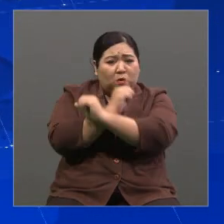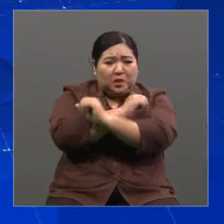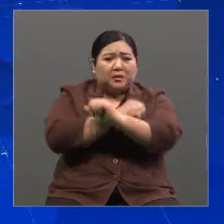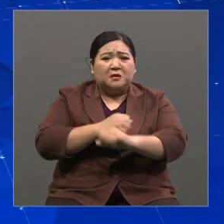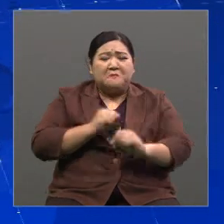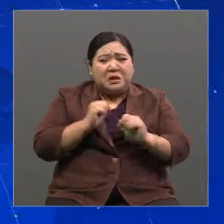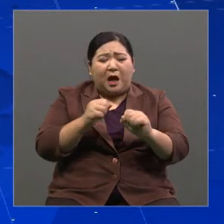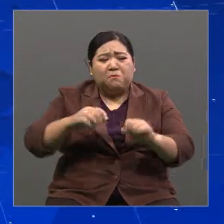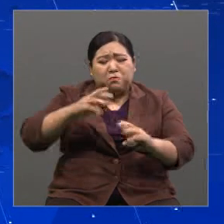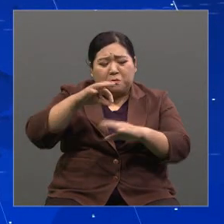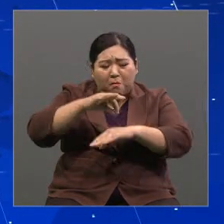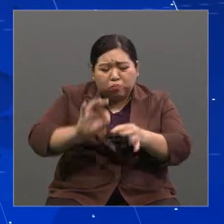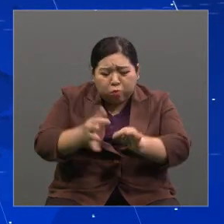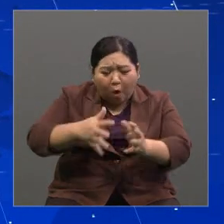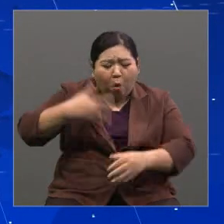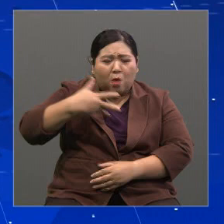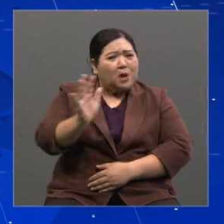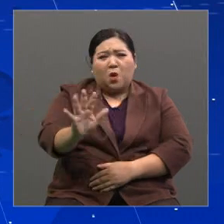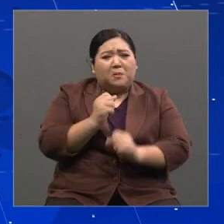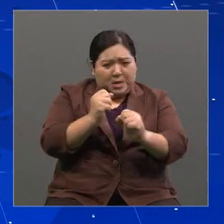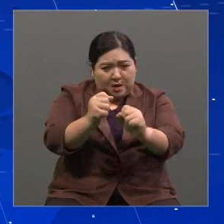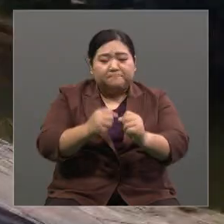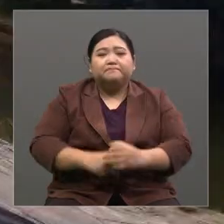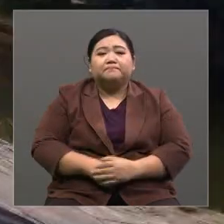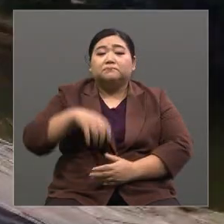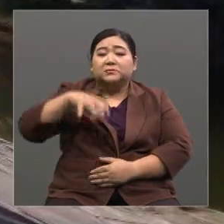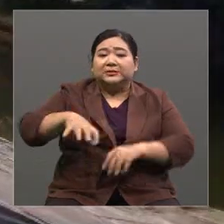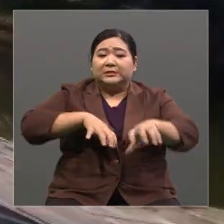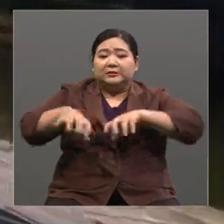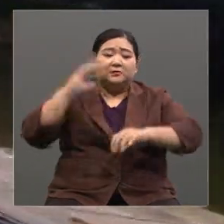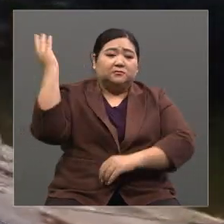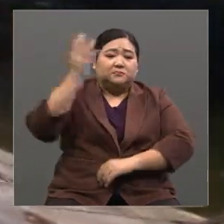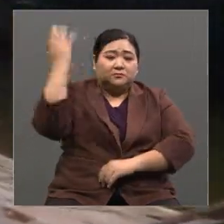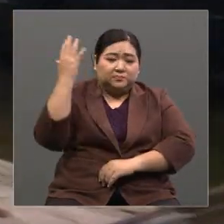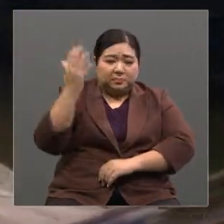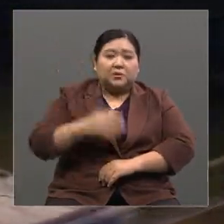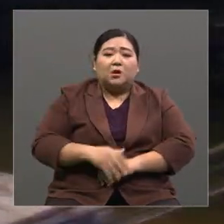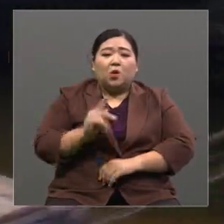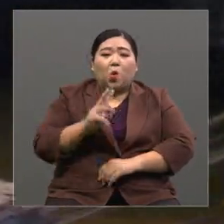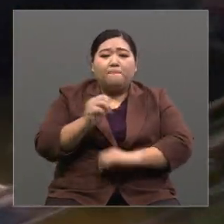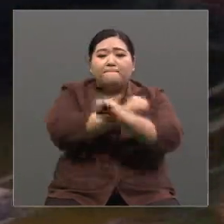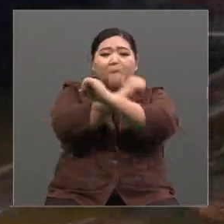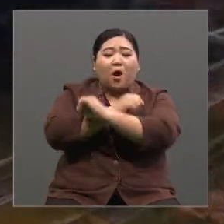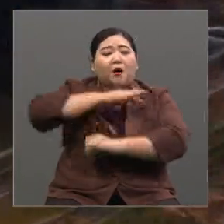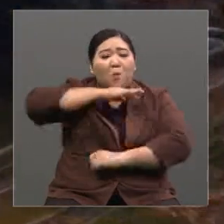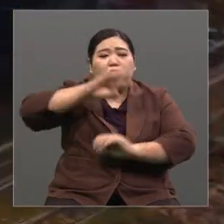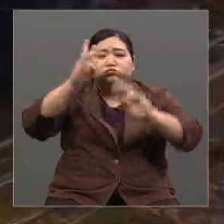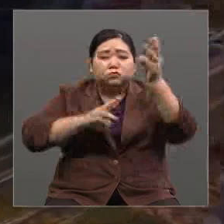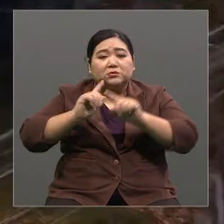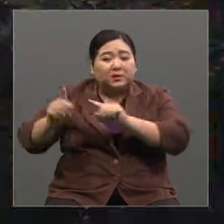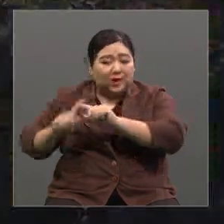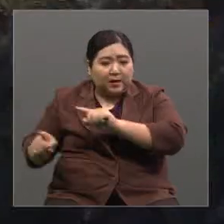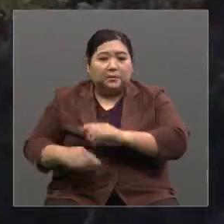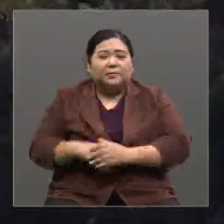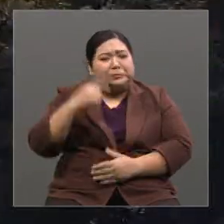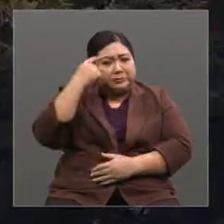otspot เพิมขึนด้วยค่ะซึ่งทางกองจัดการคณภาพอากาและเสียงกรมคบคมมรพิษคาดการว่าช่งวนที่ 7 ถึ 13 มี